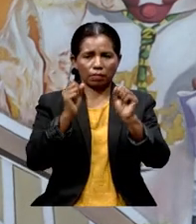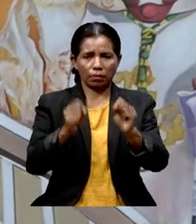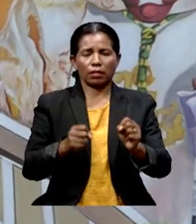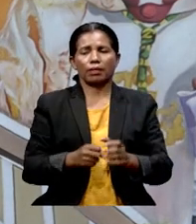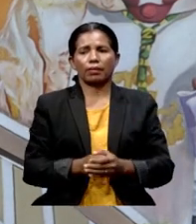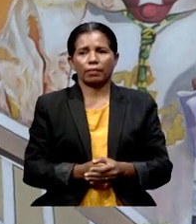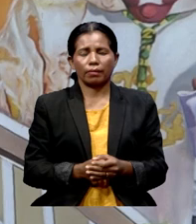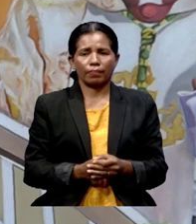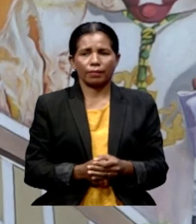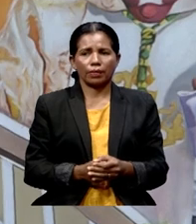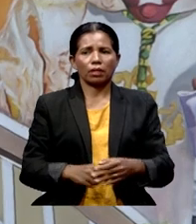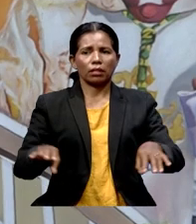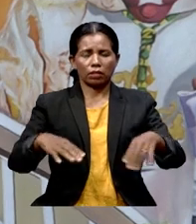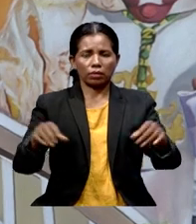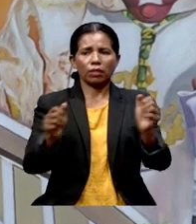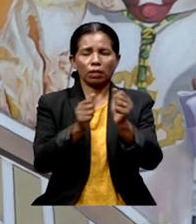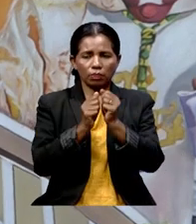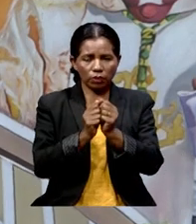presidente servanmar